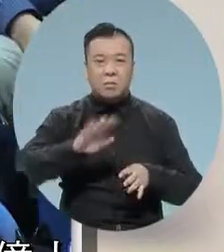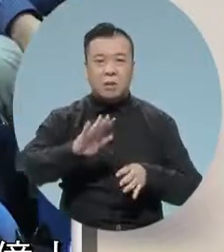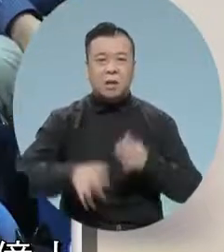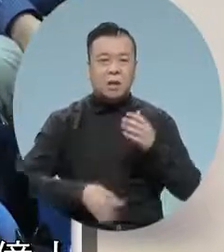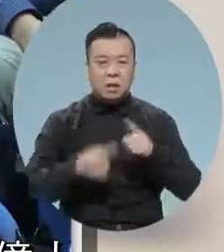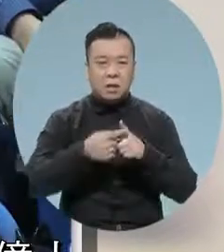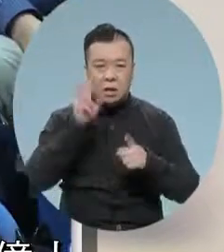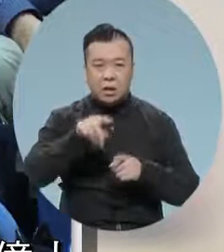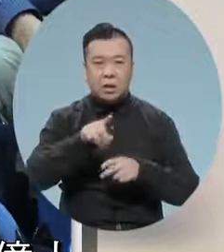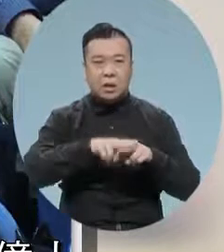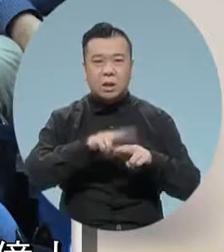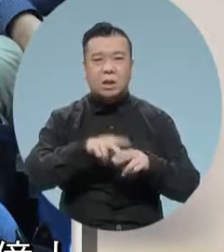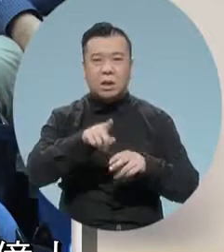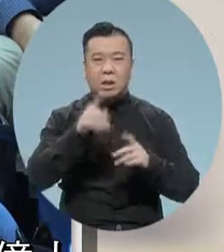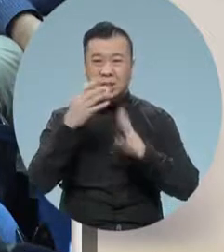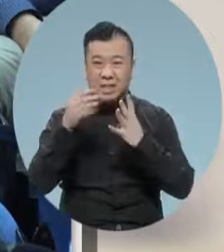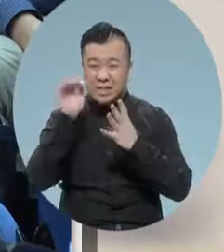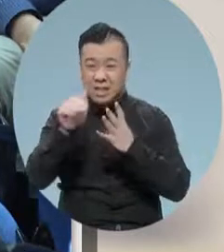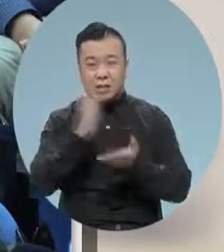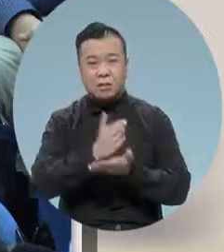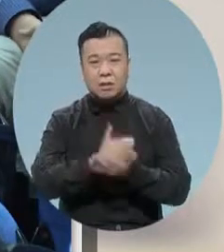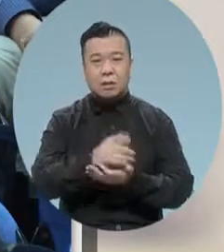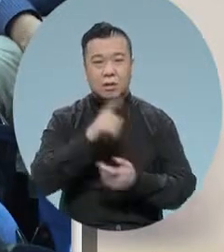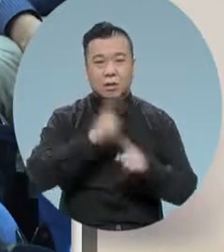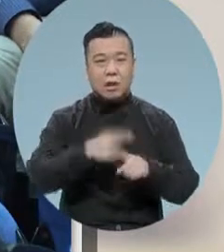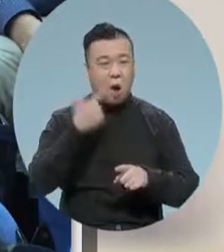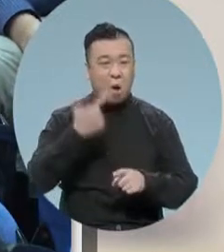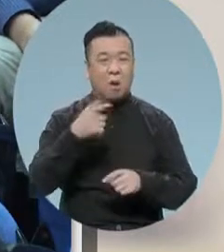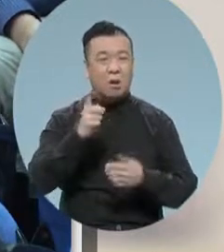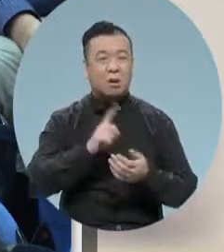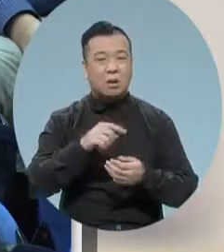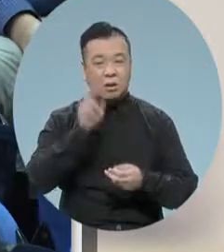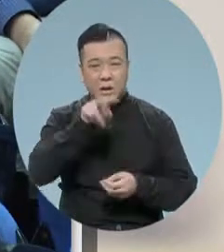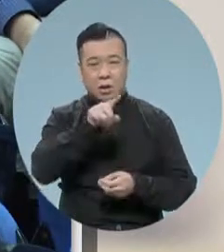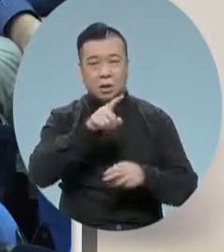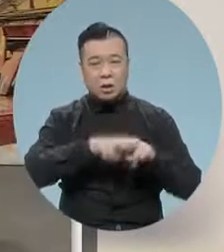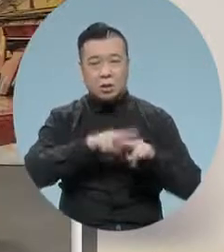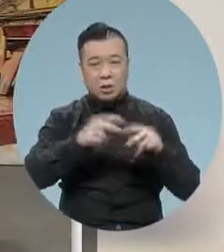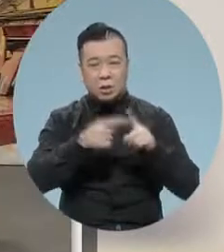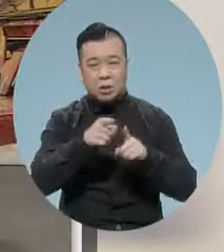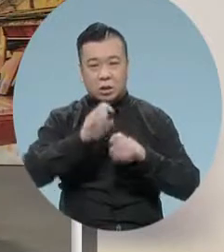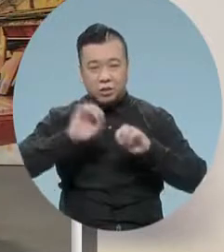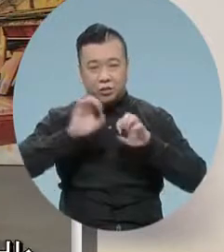普查之後發覺其實中國是不止4億人，非常之不簡單。你看看中國共產黨所